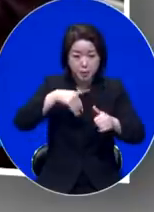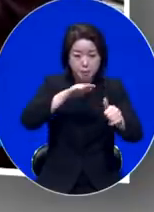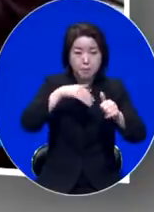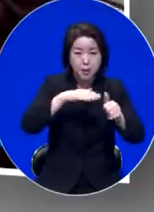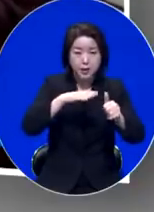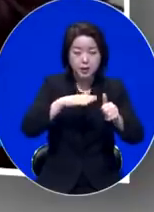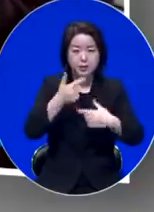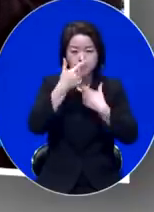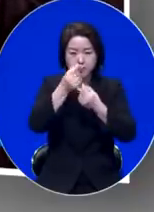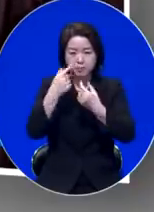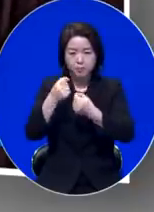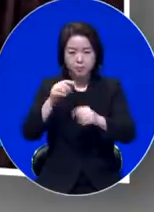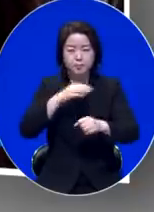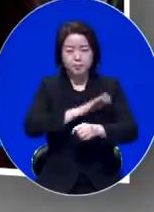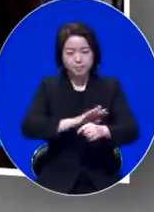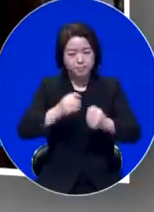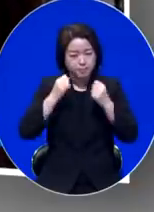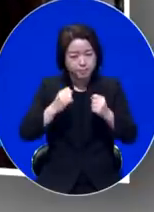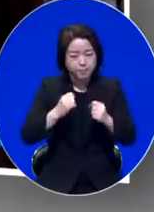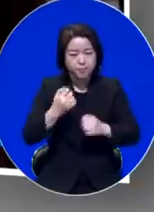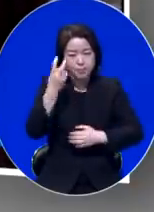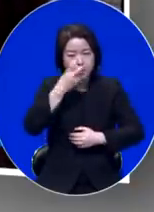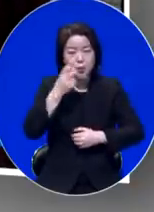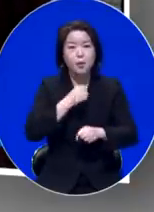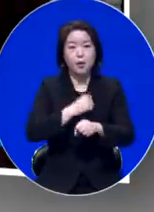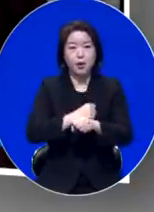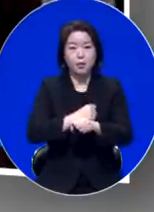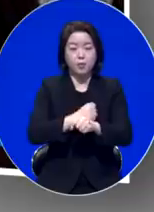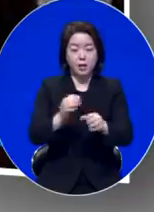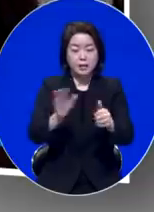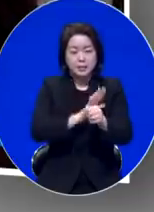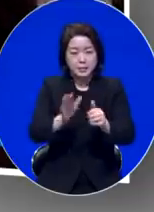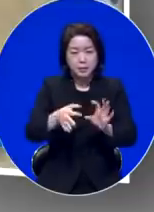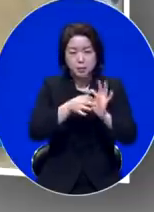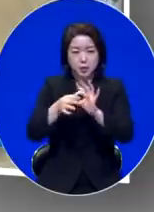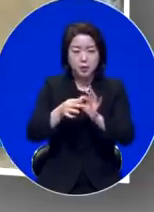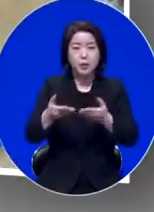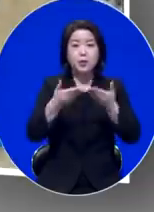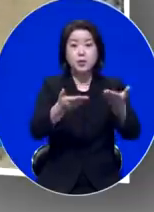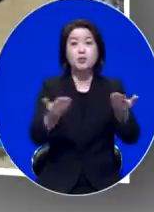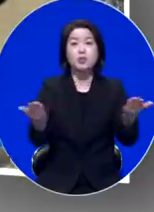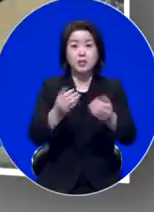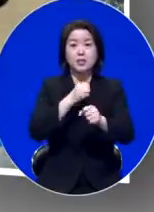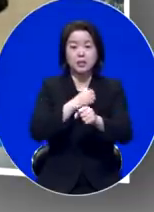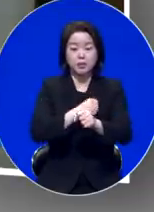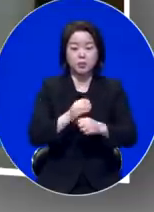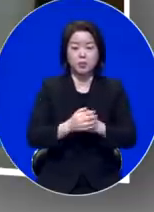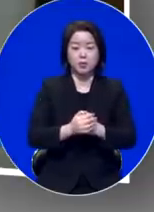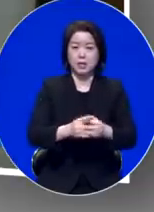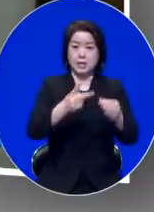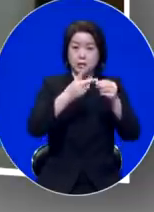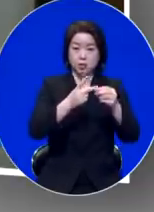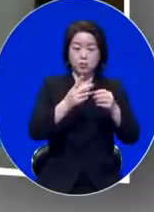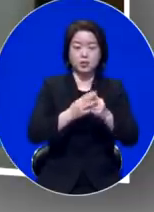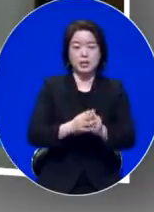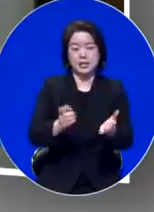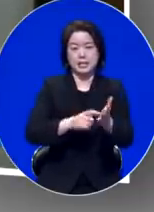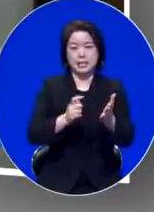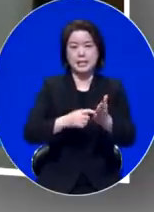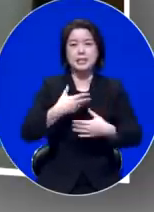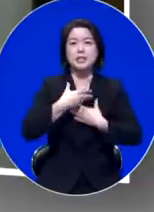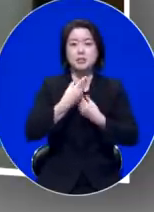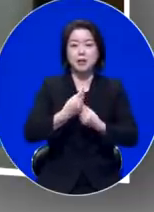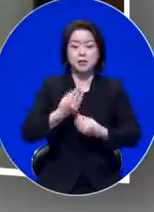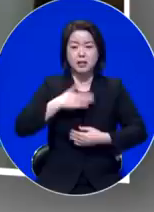남부를 확인하고 또 관련된 서비스를 연계한 사업을 하고 있구요 두번째는 제 응급 안전